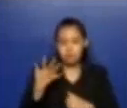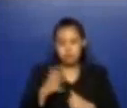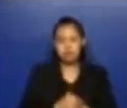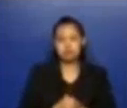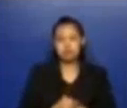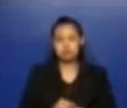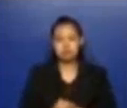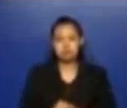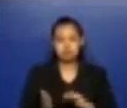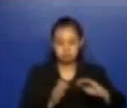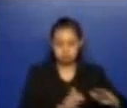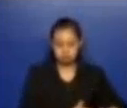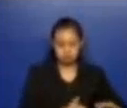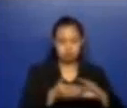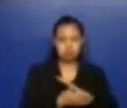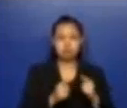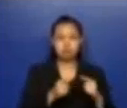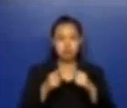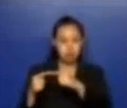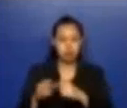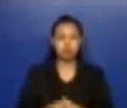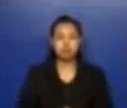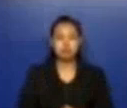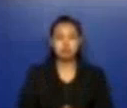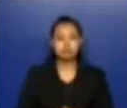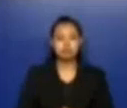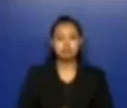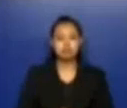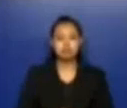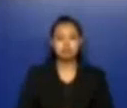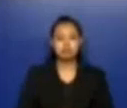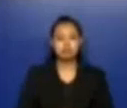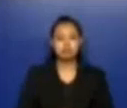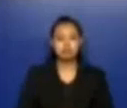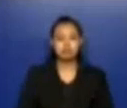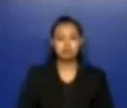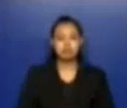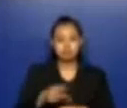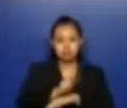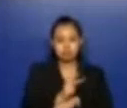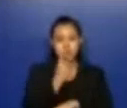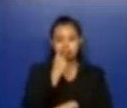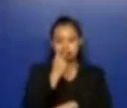ครับในชาร์ตนี้ท่านประธานจะเห็นถึง